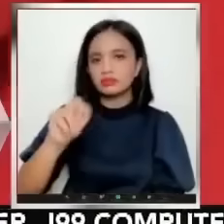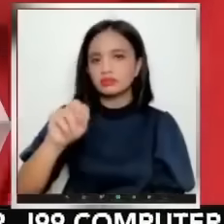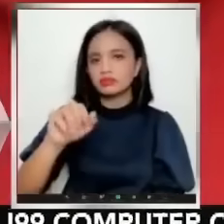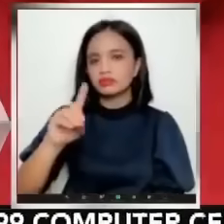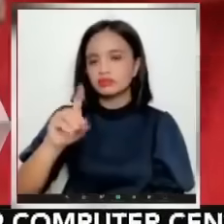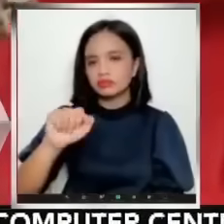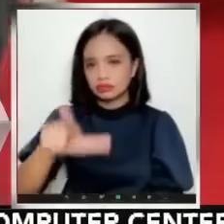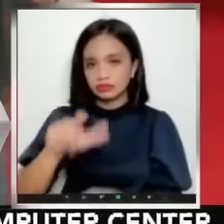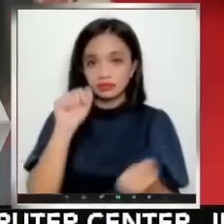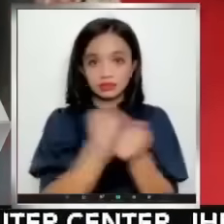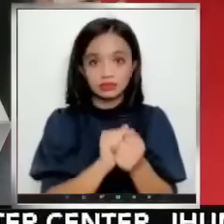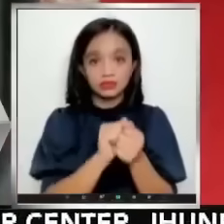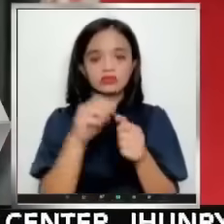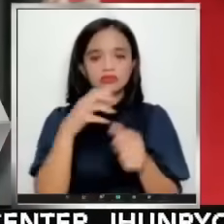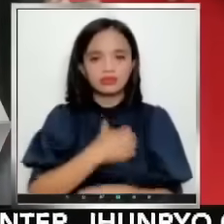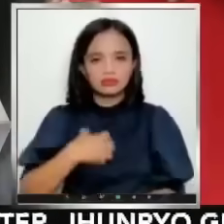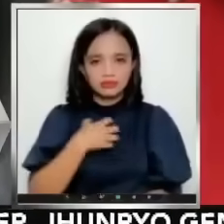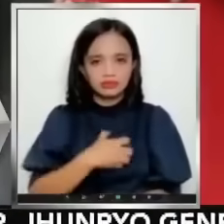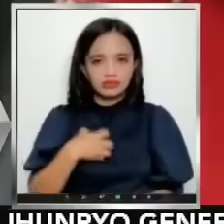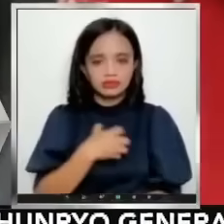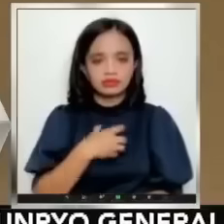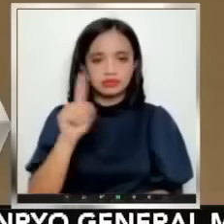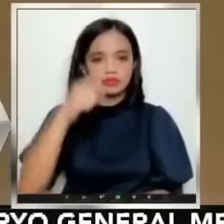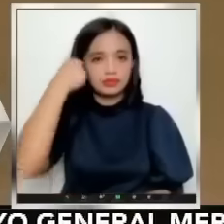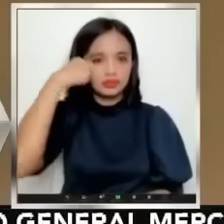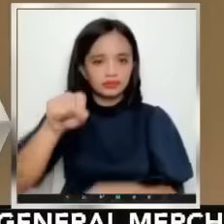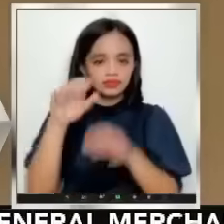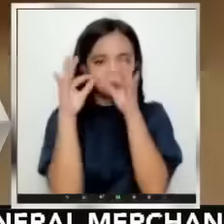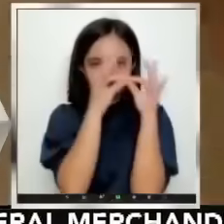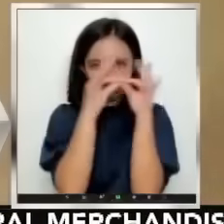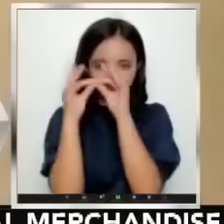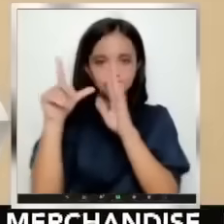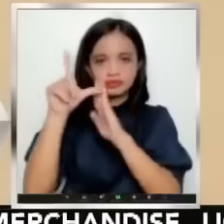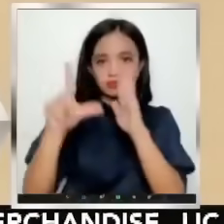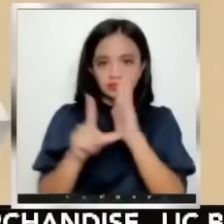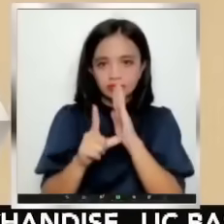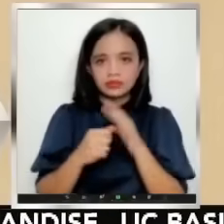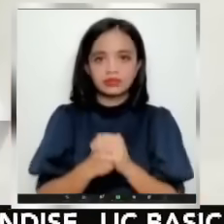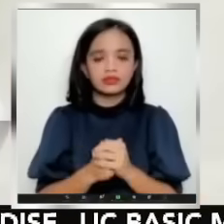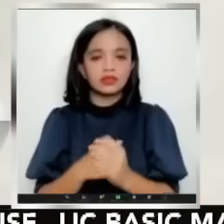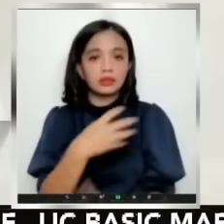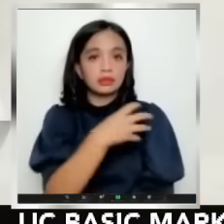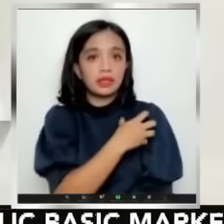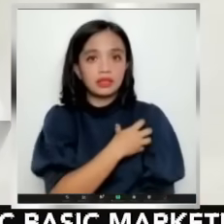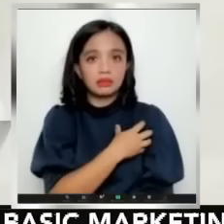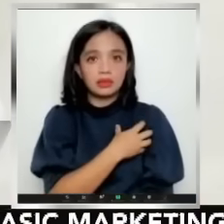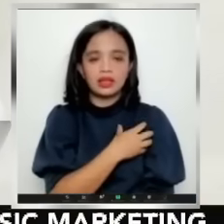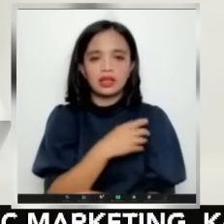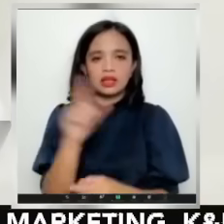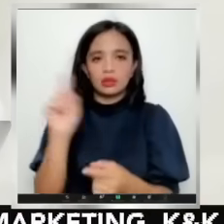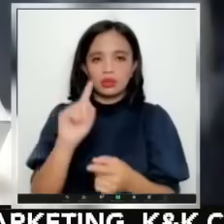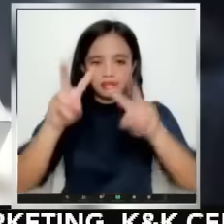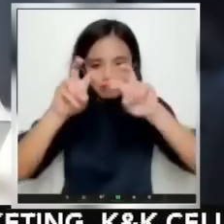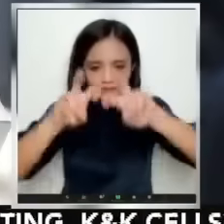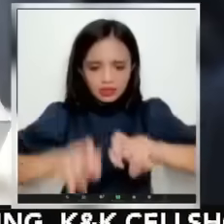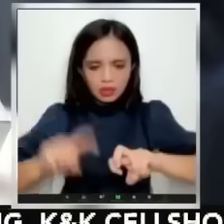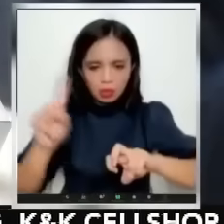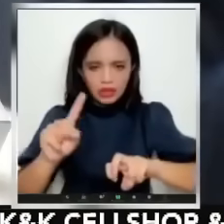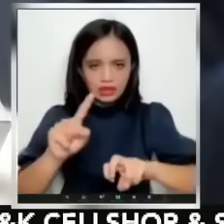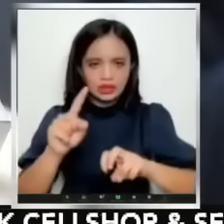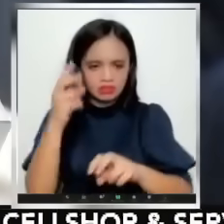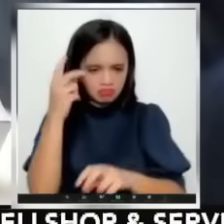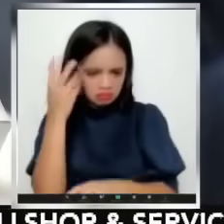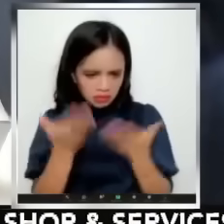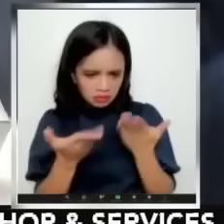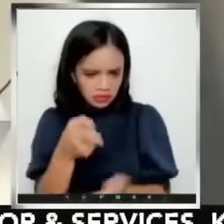ang reklamong paglabag sa Comprehensive Dangerous Drugs Act. Pinasusuri na sa PNP Crime Lab ang hinihinalang marijuana. Ayon sa